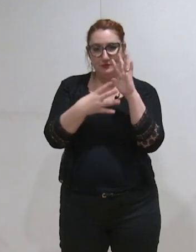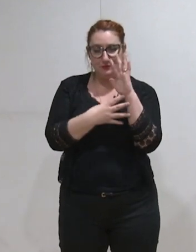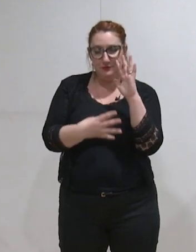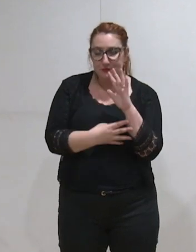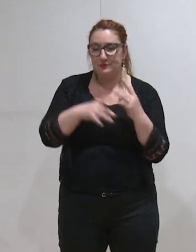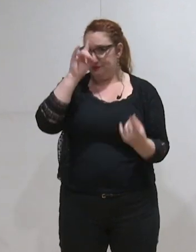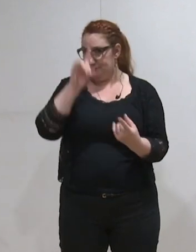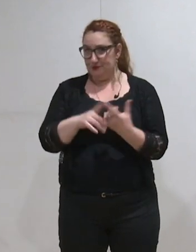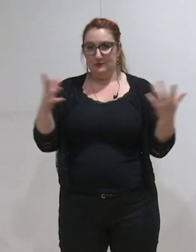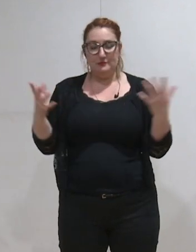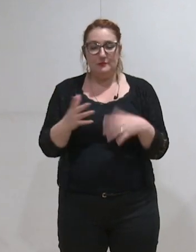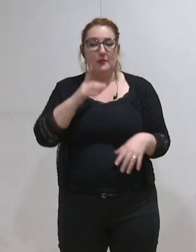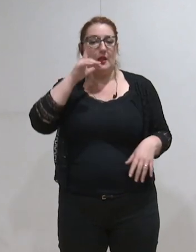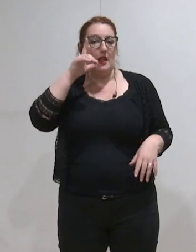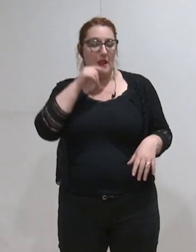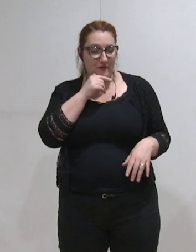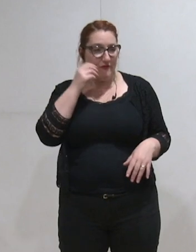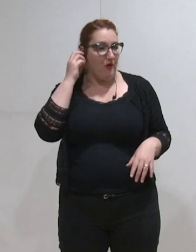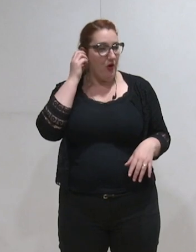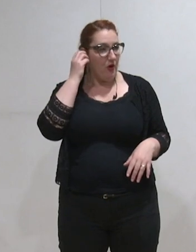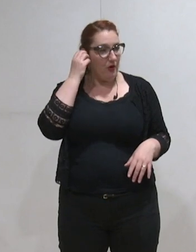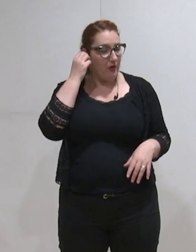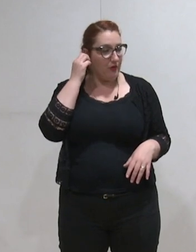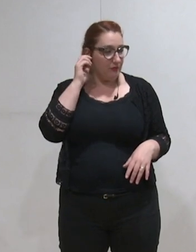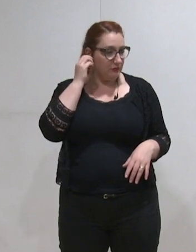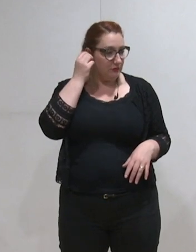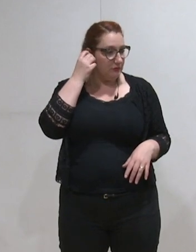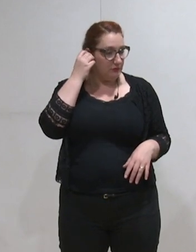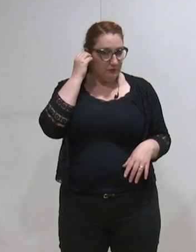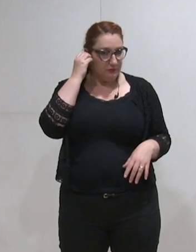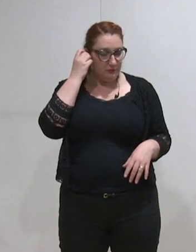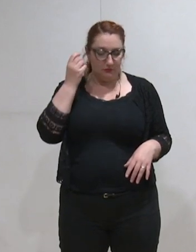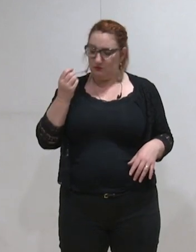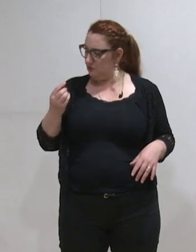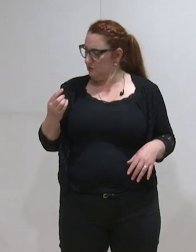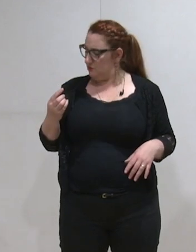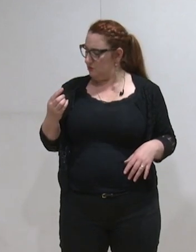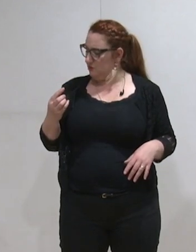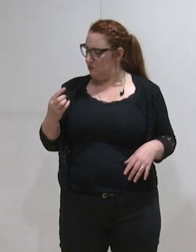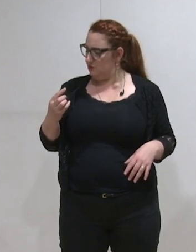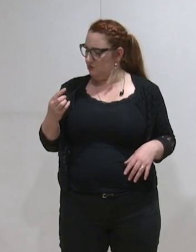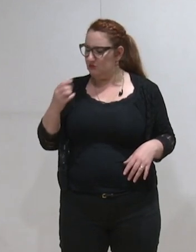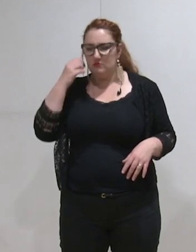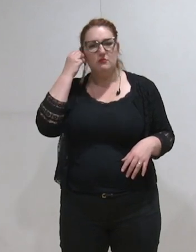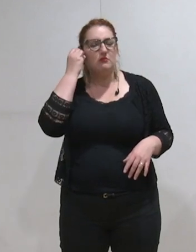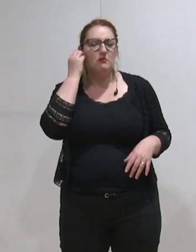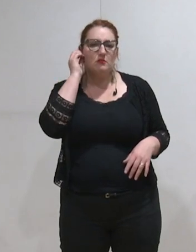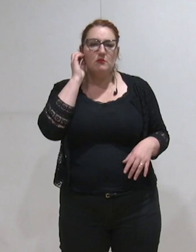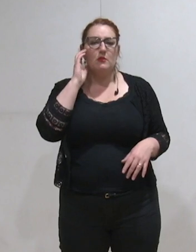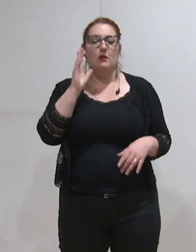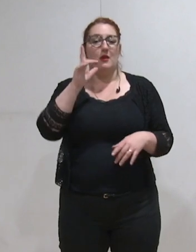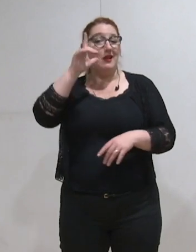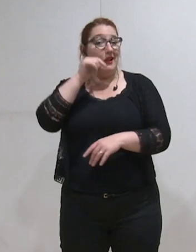la question de l'effort euh de de mutualisation de de ces